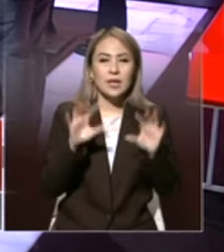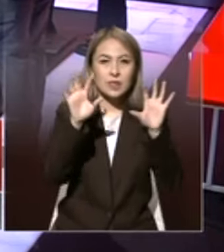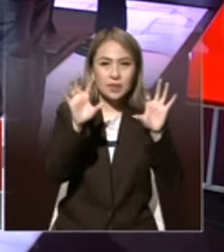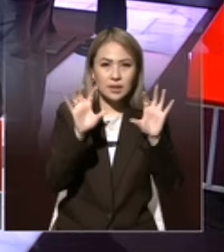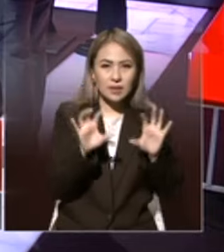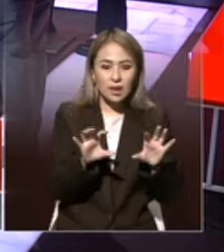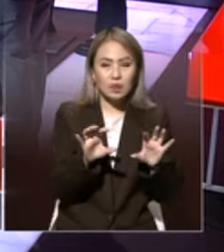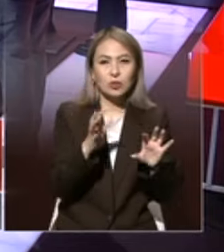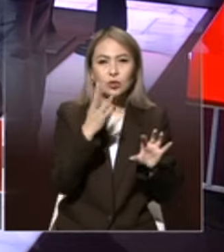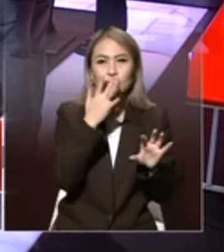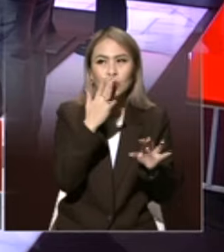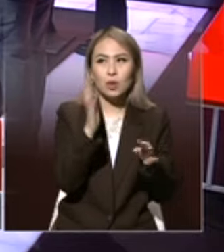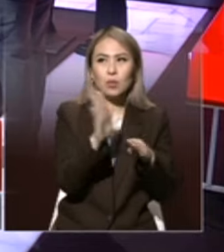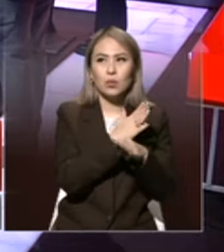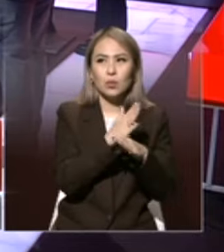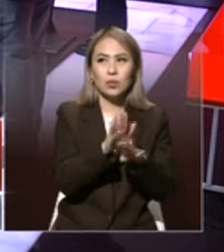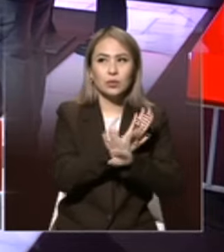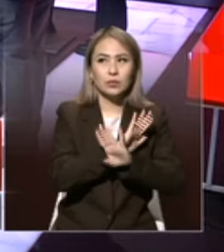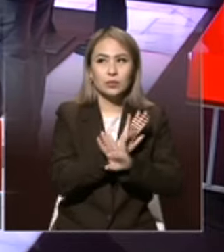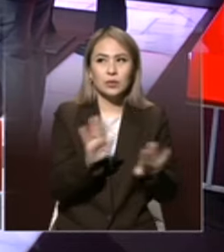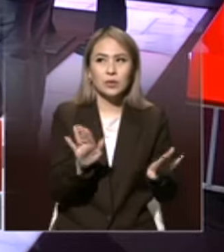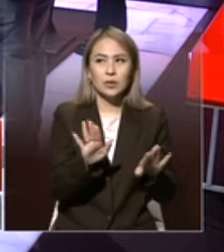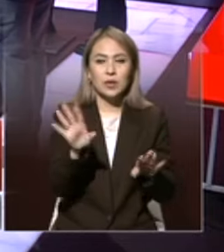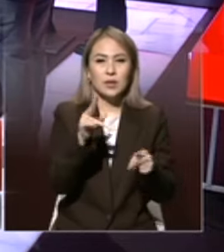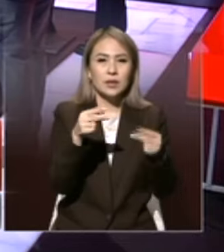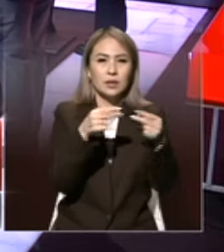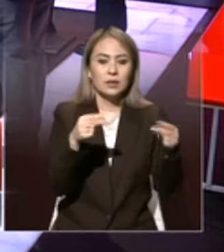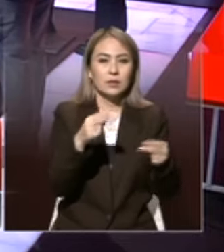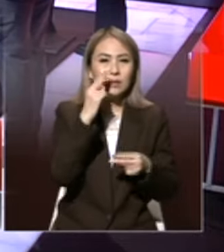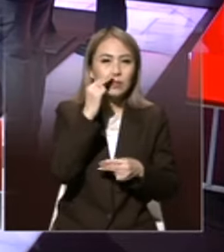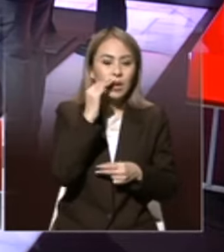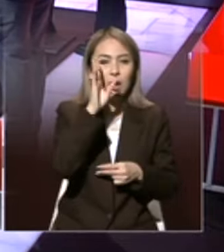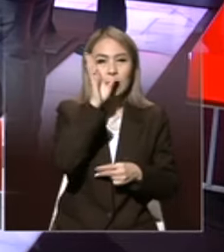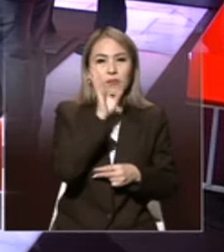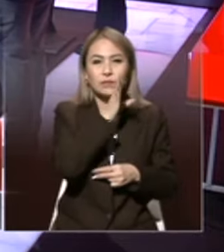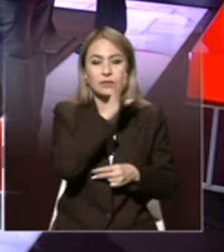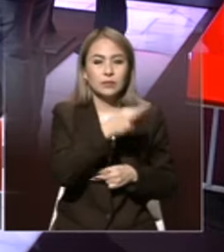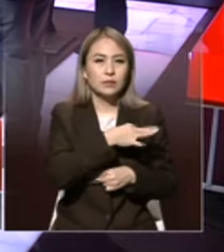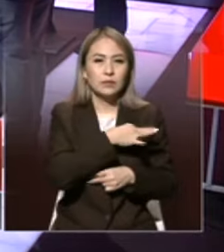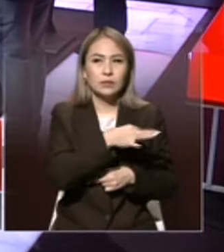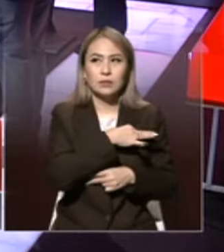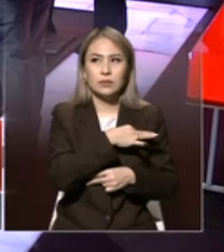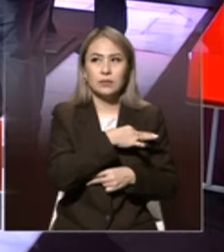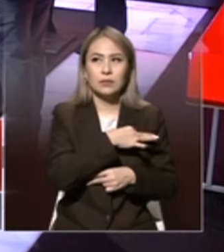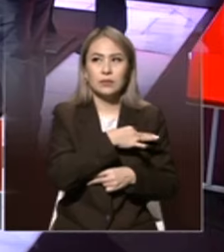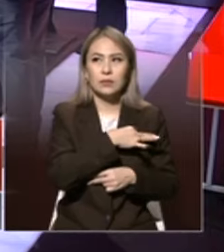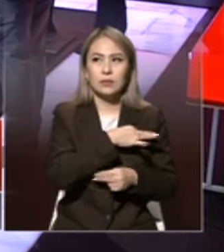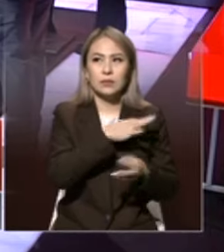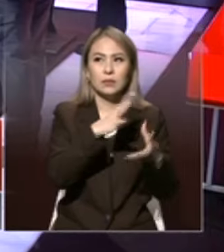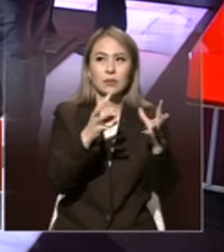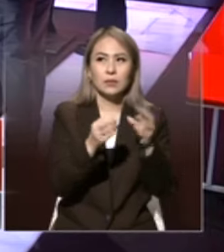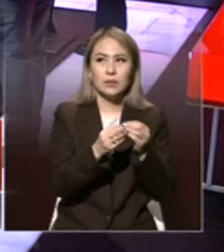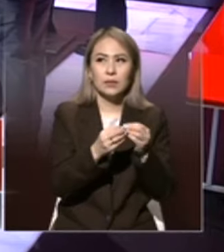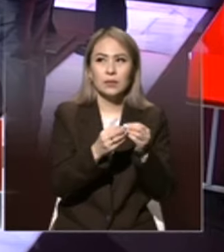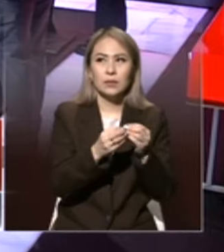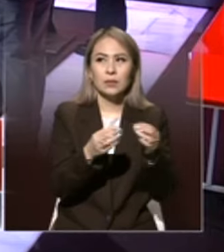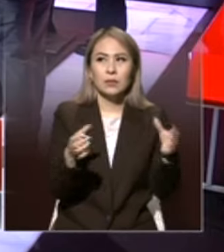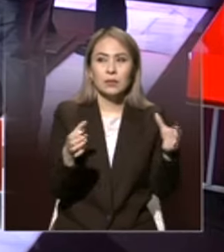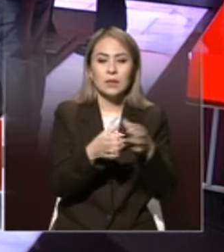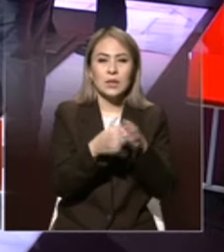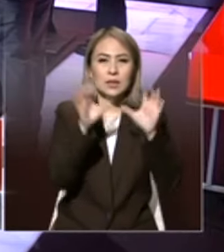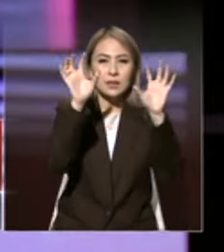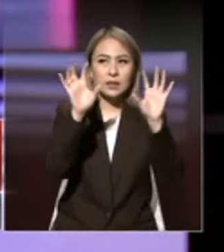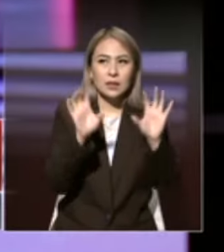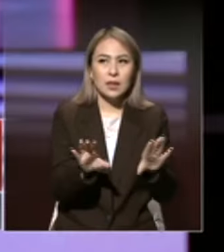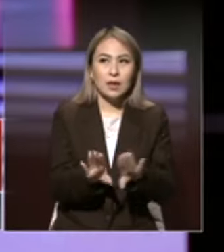Заң жүзінде әр адам, сен, сіз қызсыз ба, ер адамсыз ба, келінсіз ба, енесіз ба, қайнатасыз ба, заң